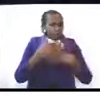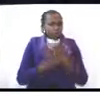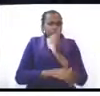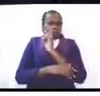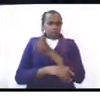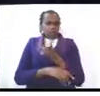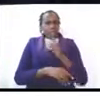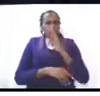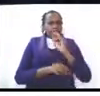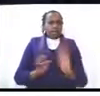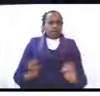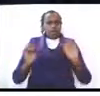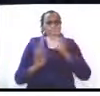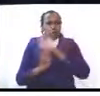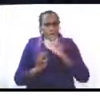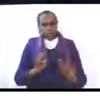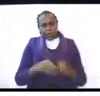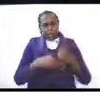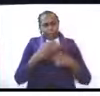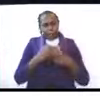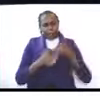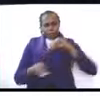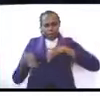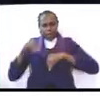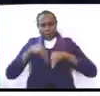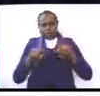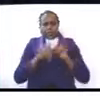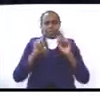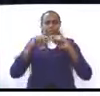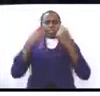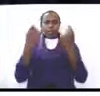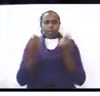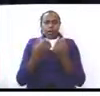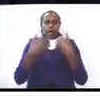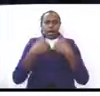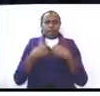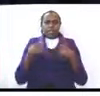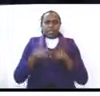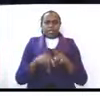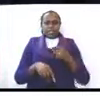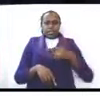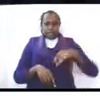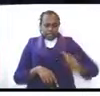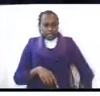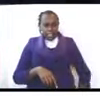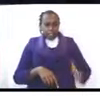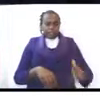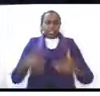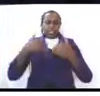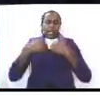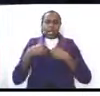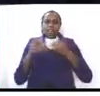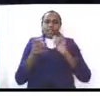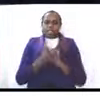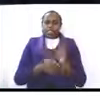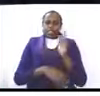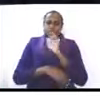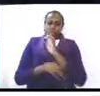Uwakanye Baba ubinafsi, ukabila na kujipenda ambayo imekuwa ni